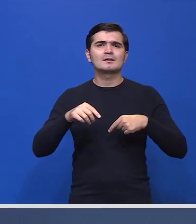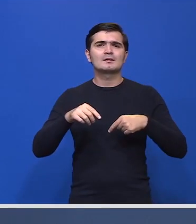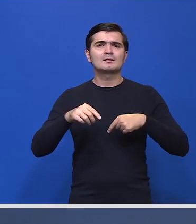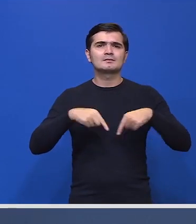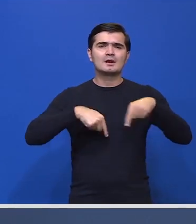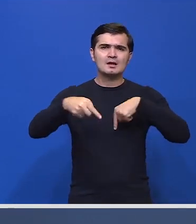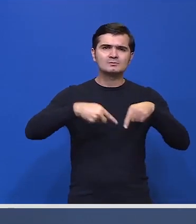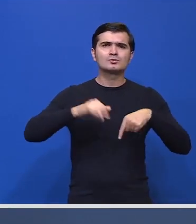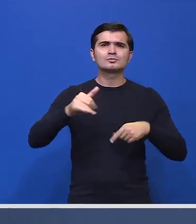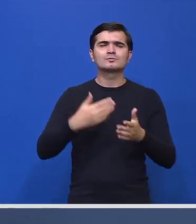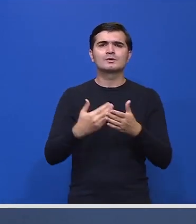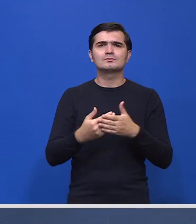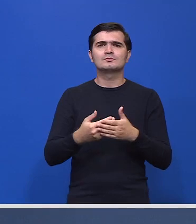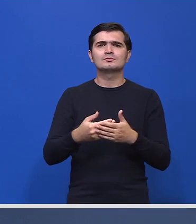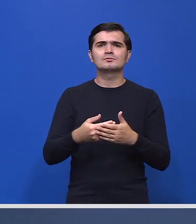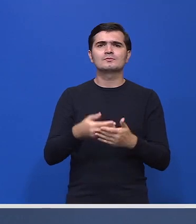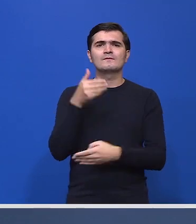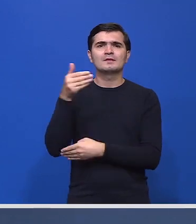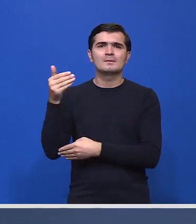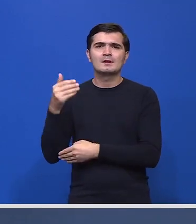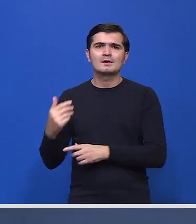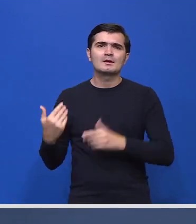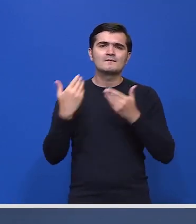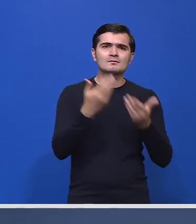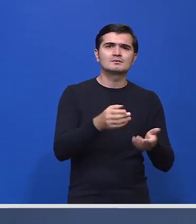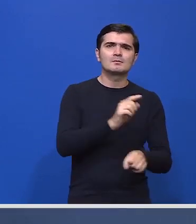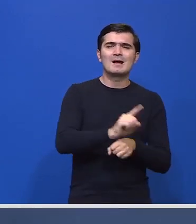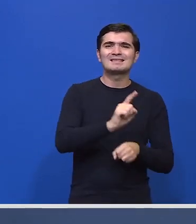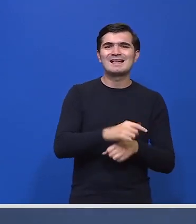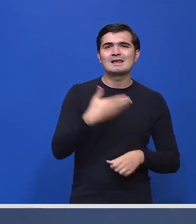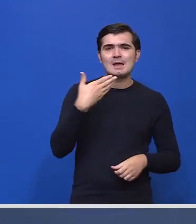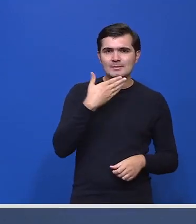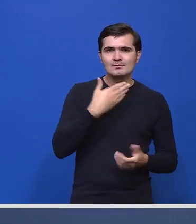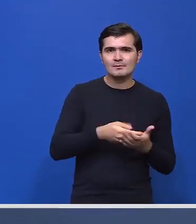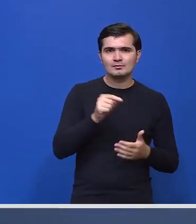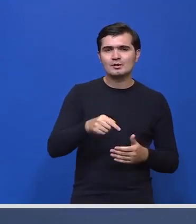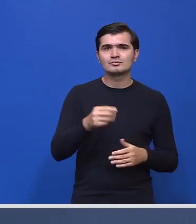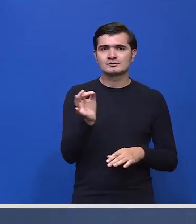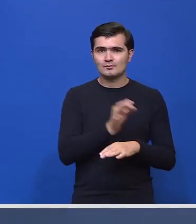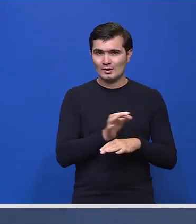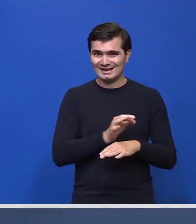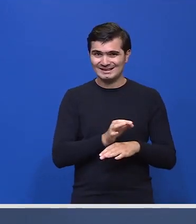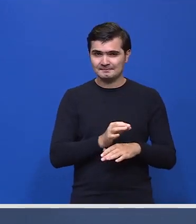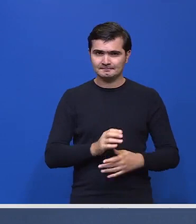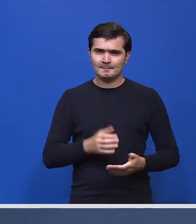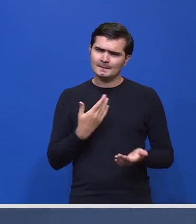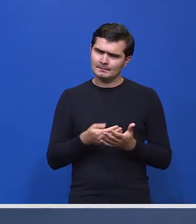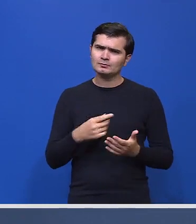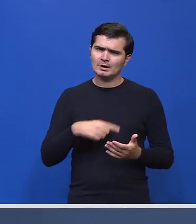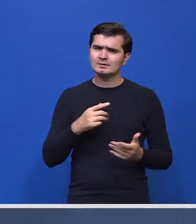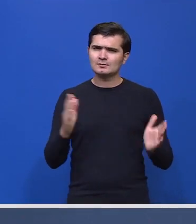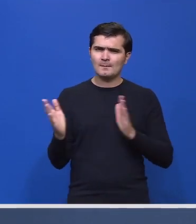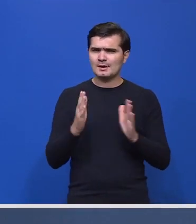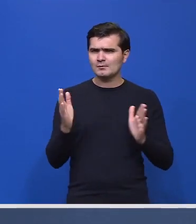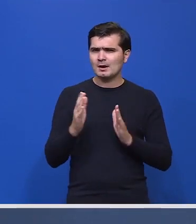și a furnizorilor de materii prime pentru aceste tipuri de proiecte, întrucât este o perioadă